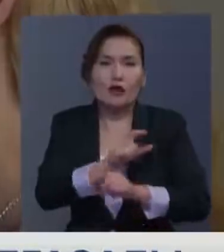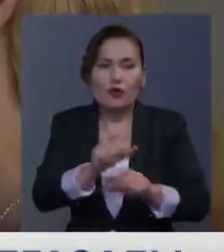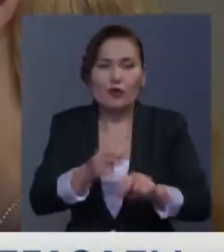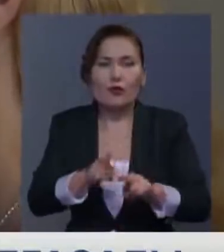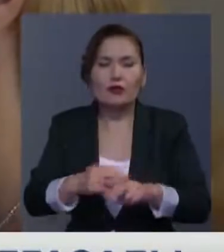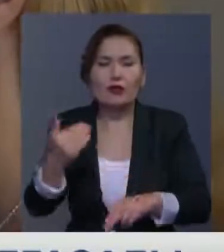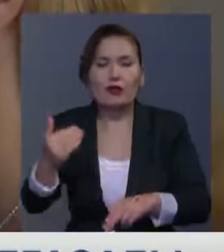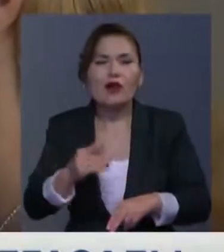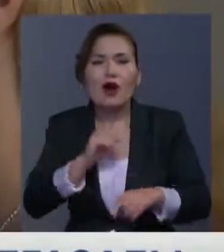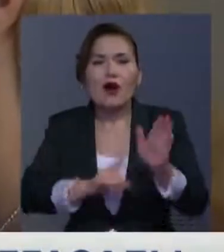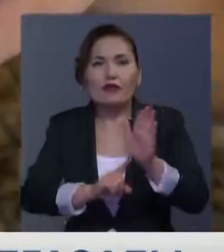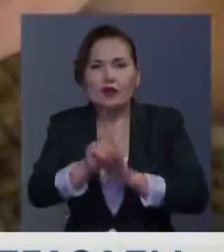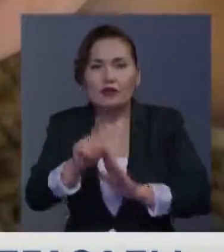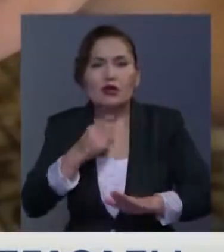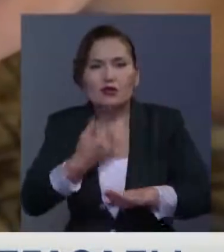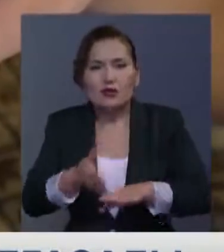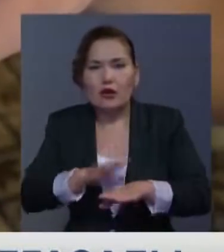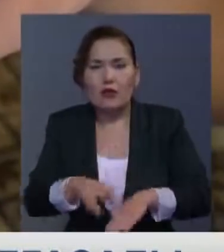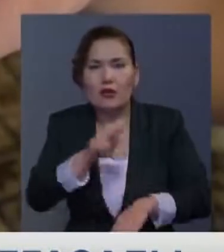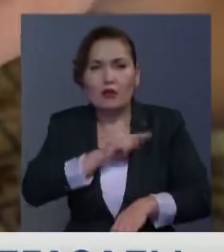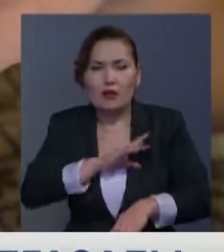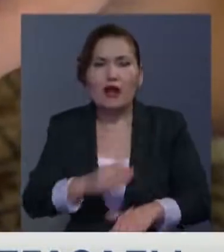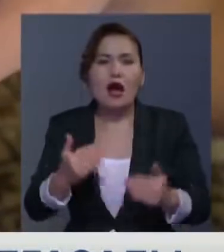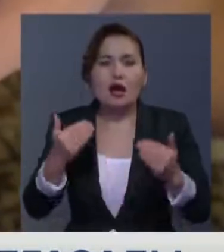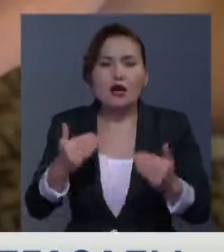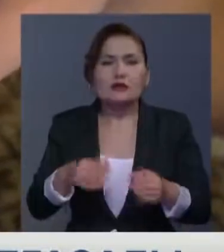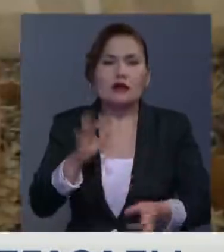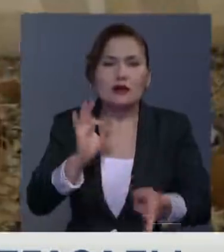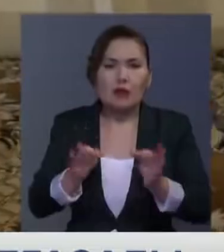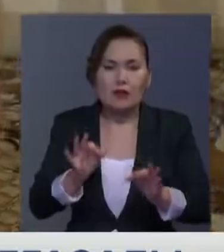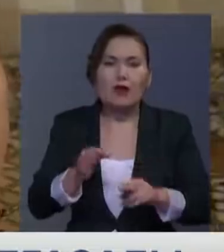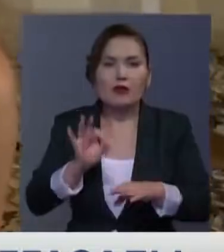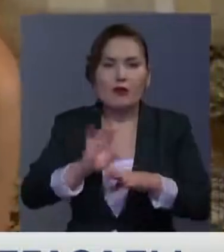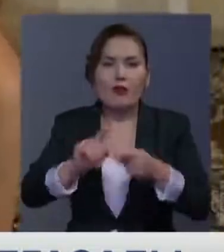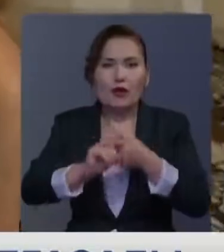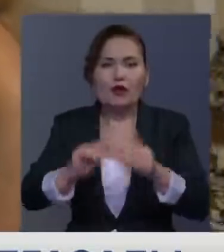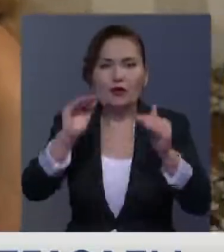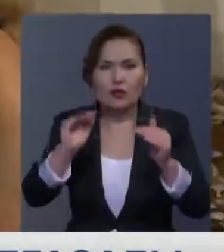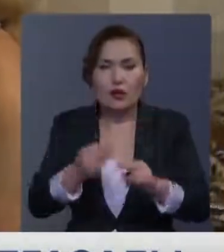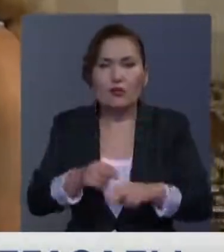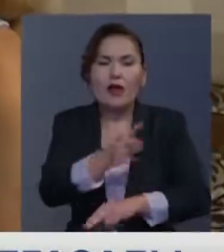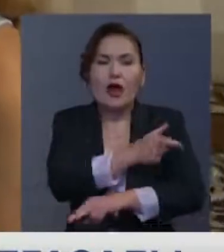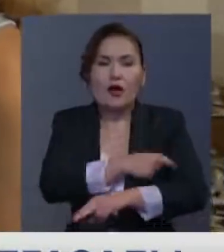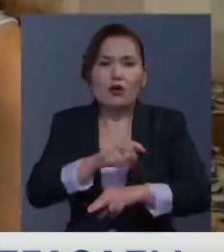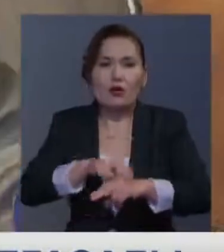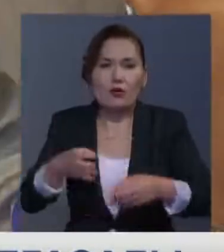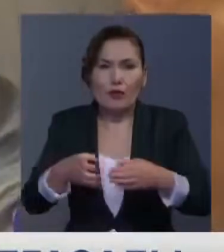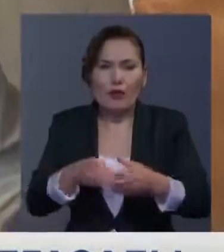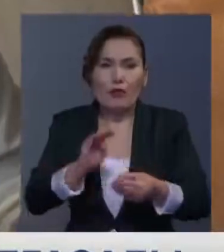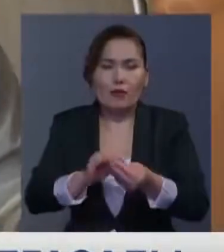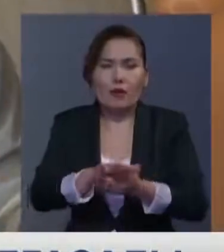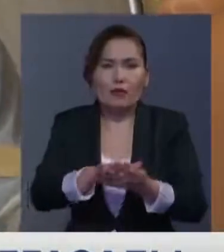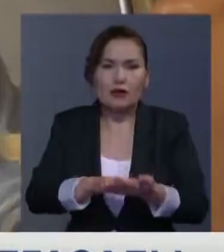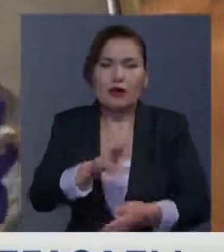бастапқыда жұмыстың ауырлау болғанын айтады. Қазір қалада жағдай тұрақталған, дегенмен мобильдік топтар жұмысы тоқтаған жоқ.